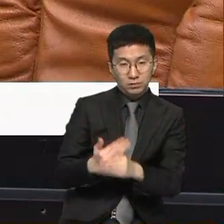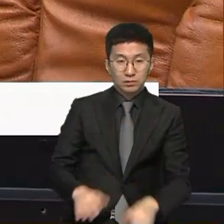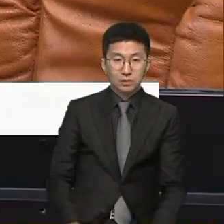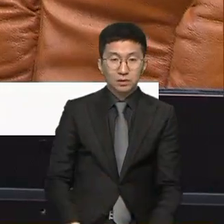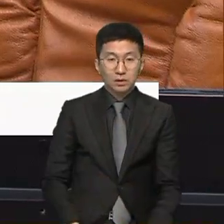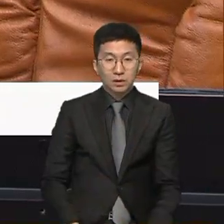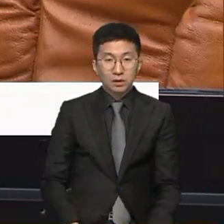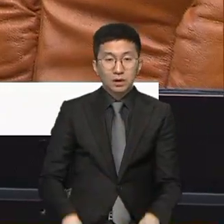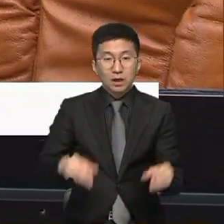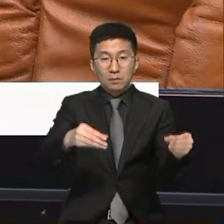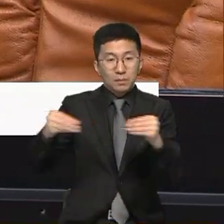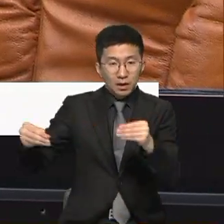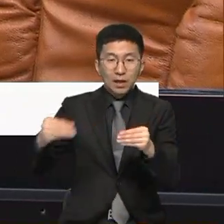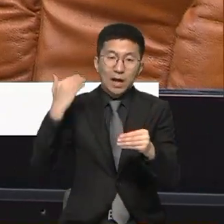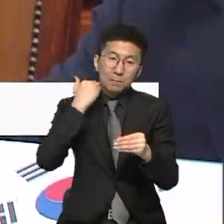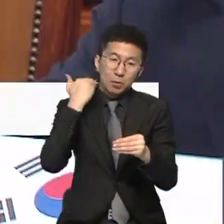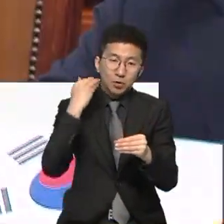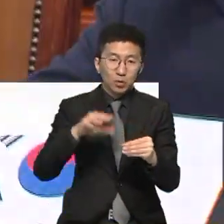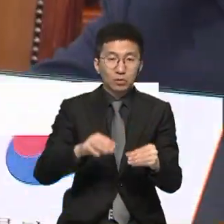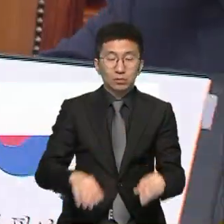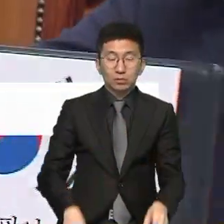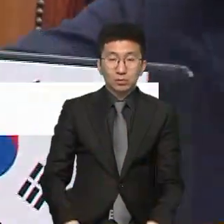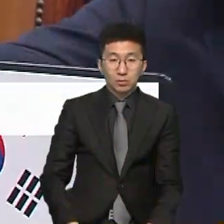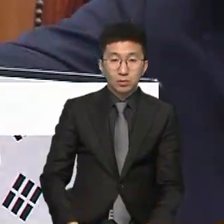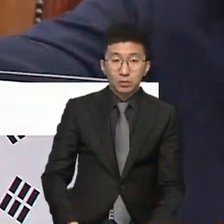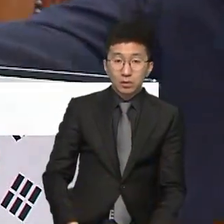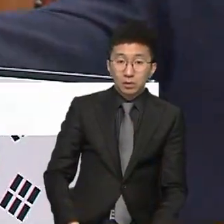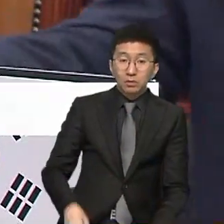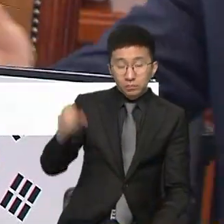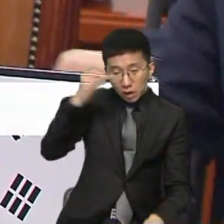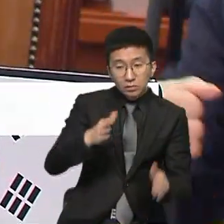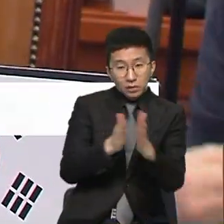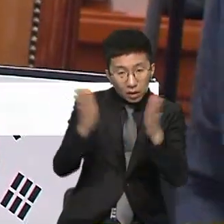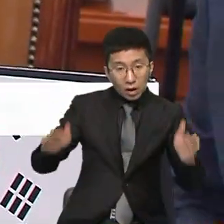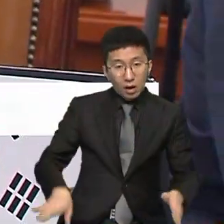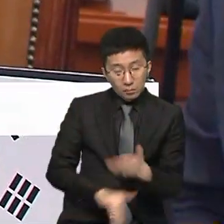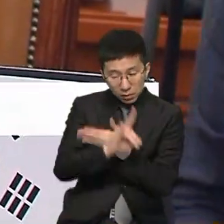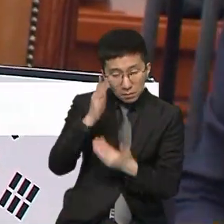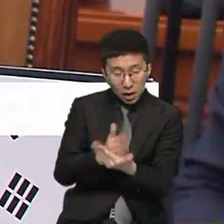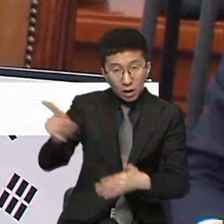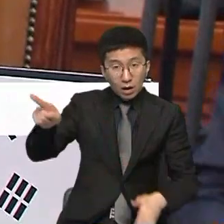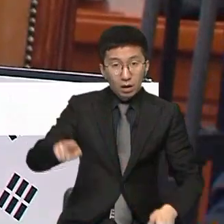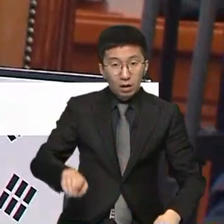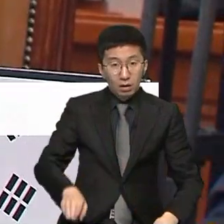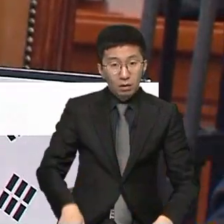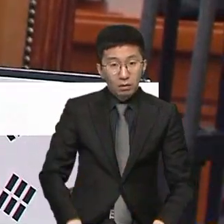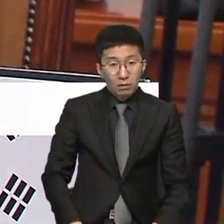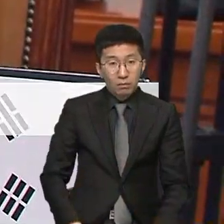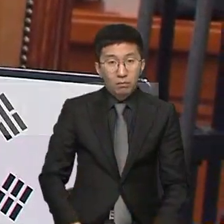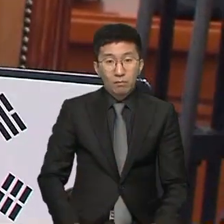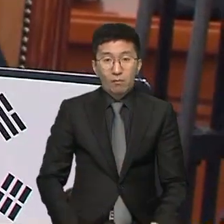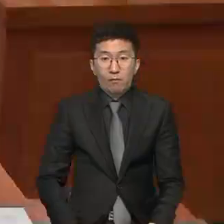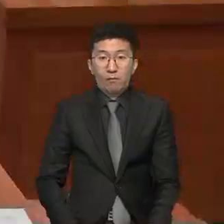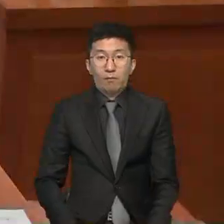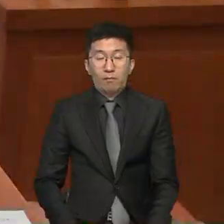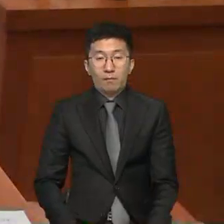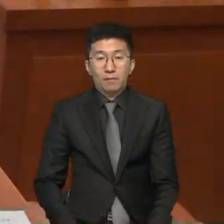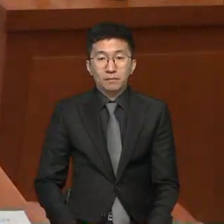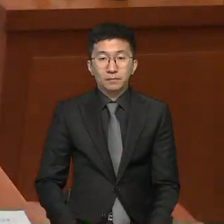않게 회의의 원활한 진행에 진행하시죠. 같이 드러나는 문제가 있으니까 긴장장도 없이